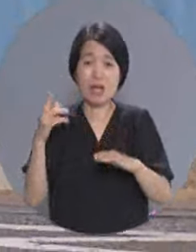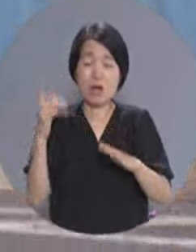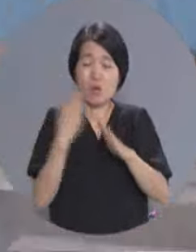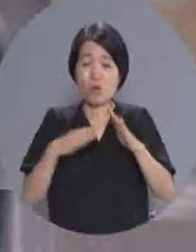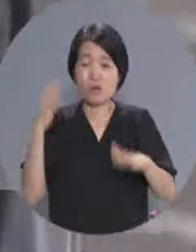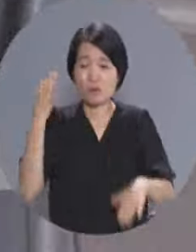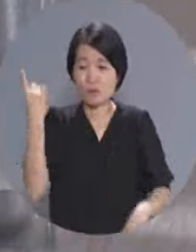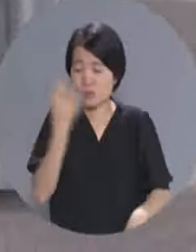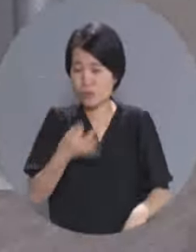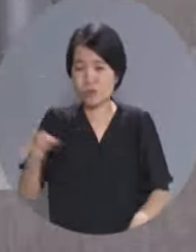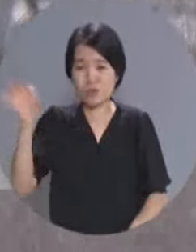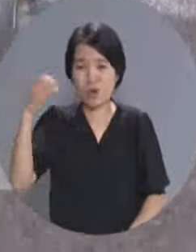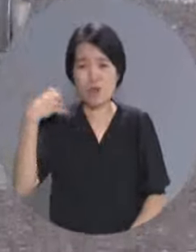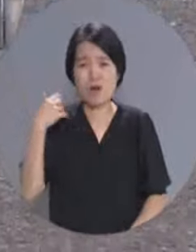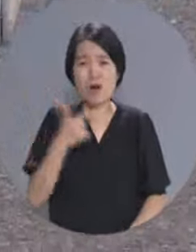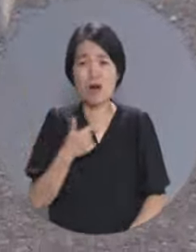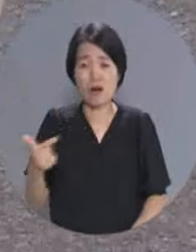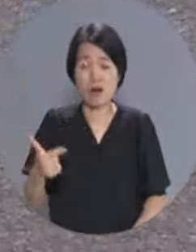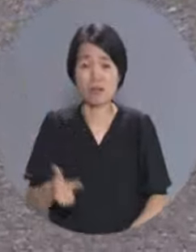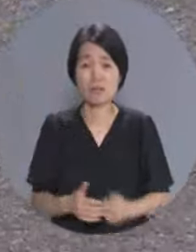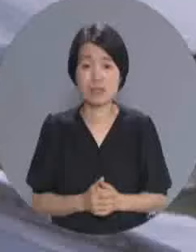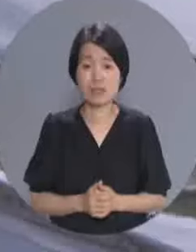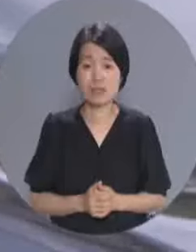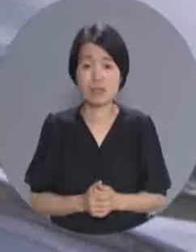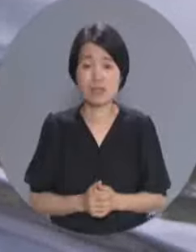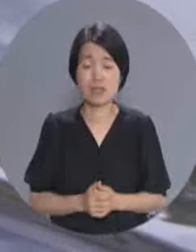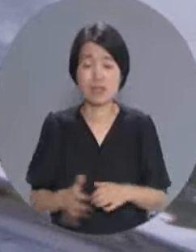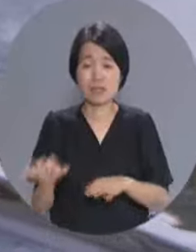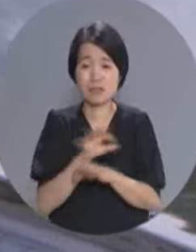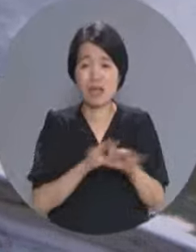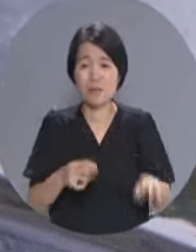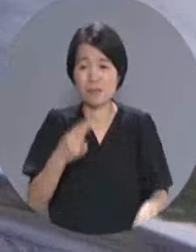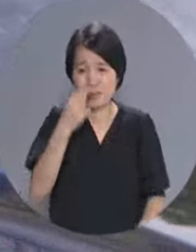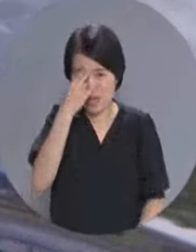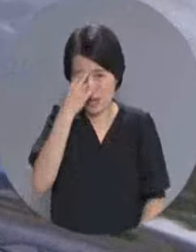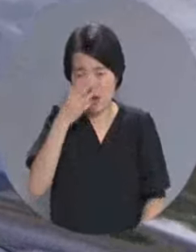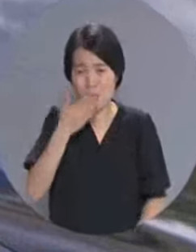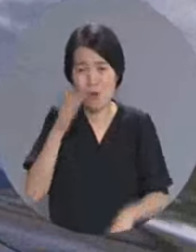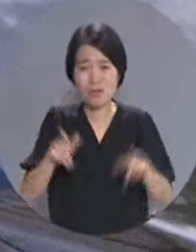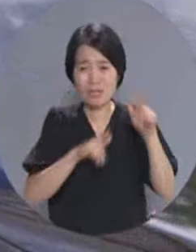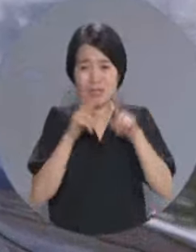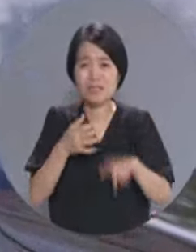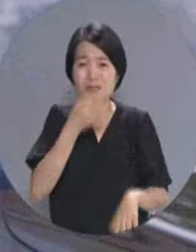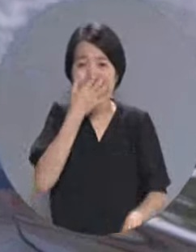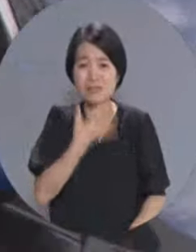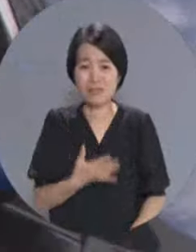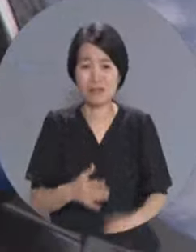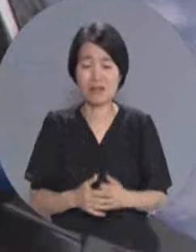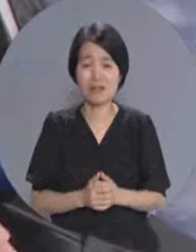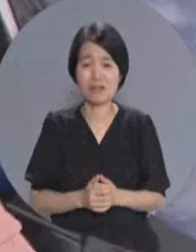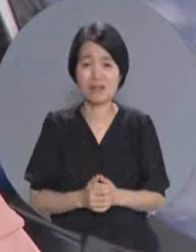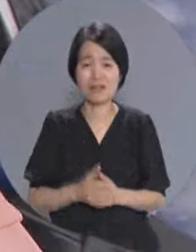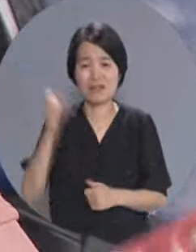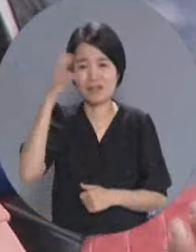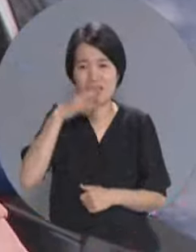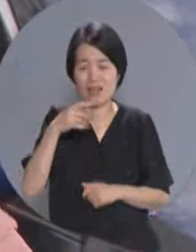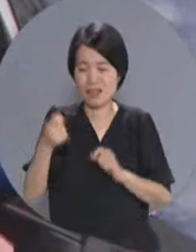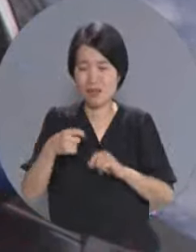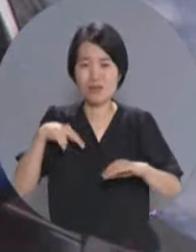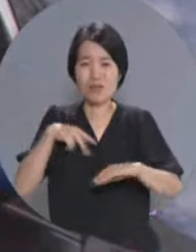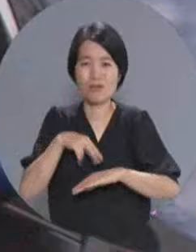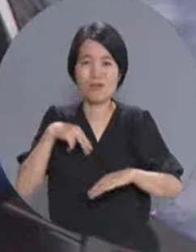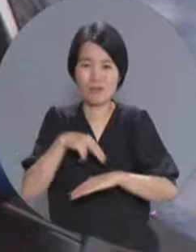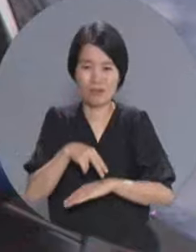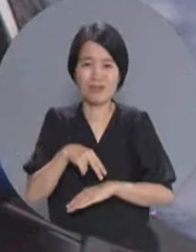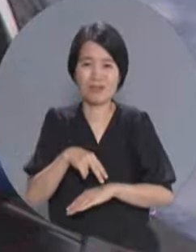물가에 부담이 더해지기 때문입니다 지금도 경기도 어렵고 살기가 힘든데 웬만한데는